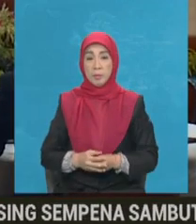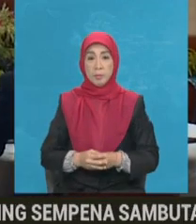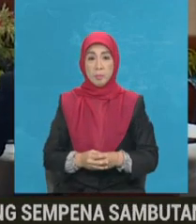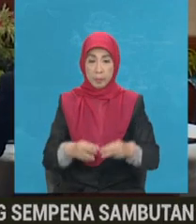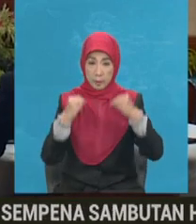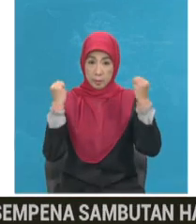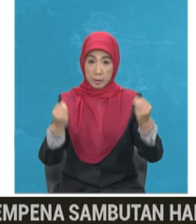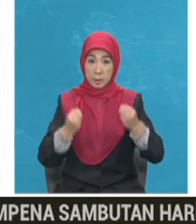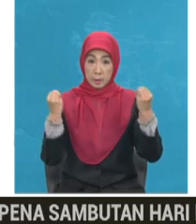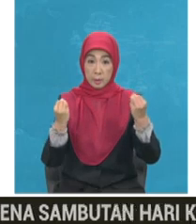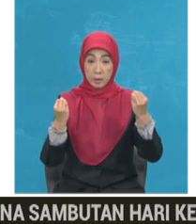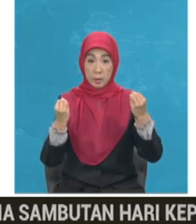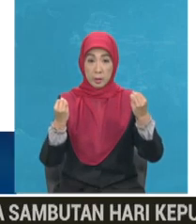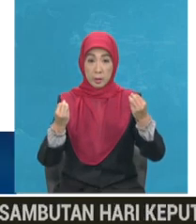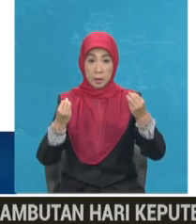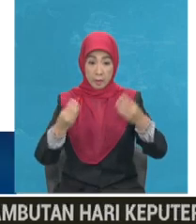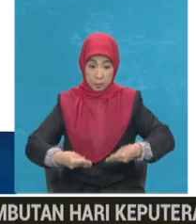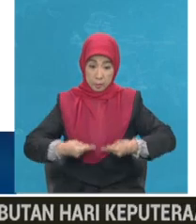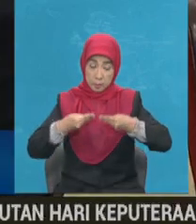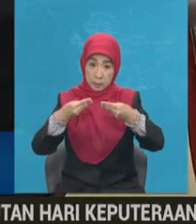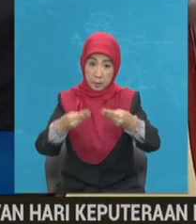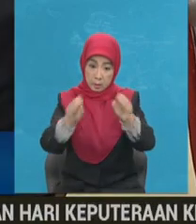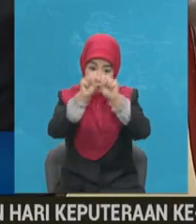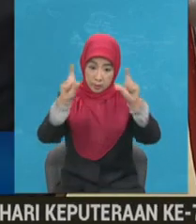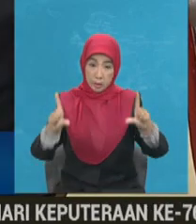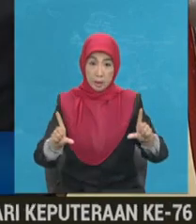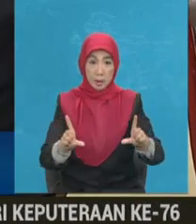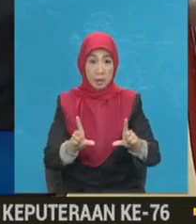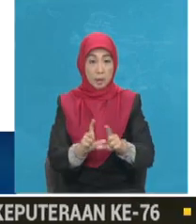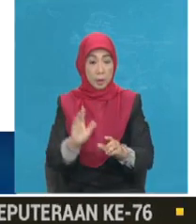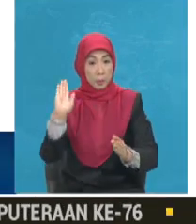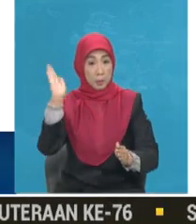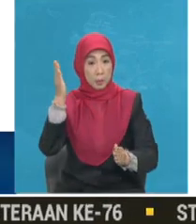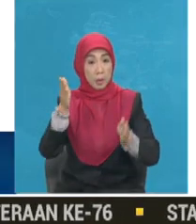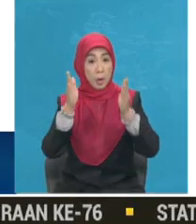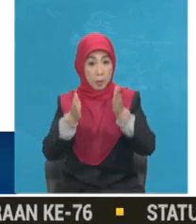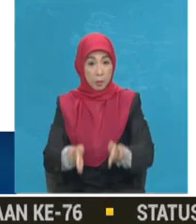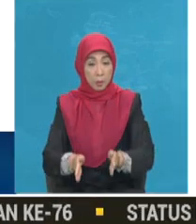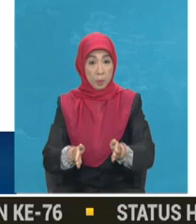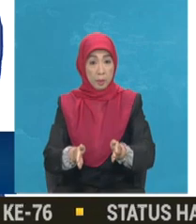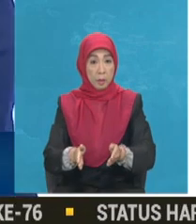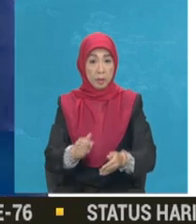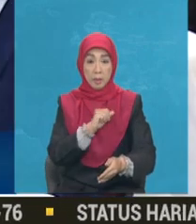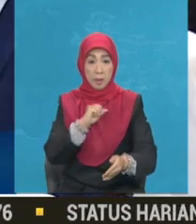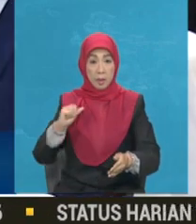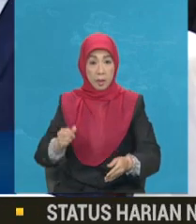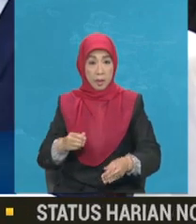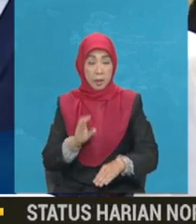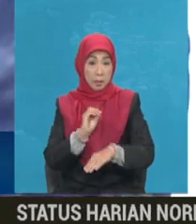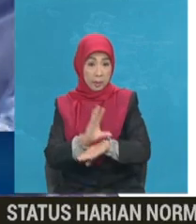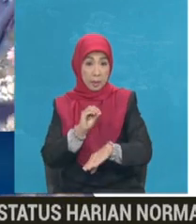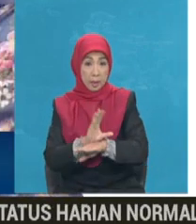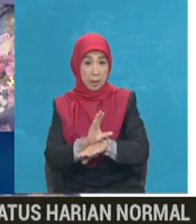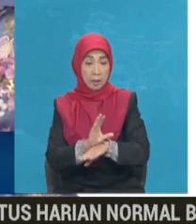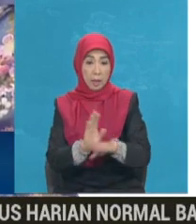majelis disalurkan dengan penyampaian sijil penghargaan kepada para moderate dan ahli penel sepanjang Minggu ekonomi diadakan